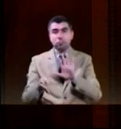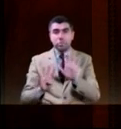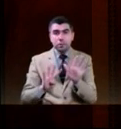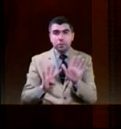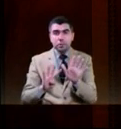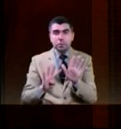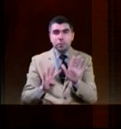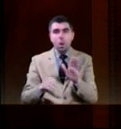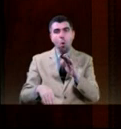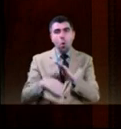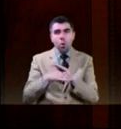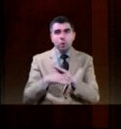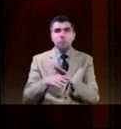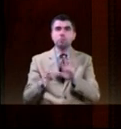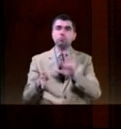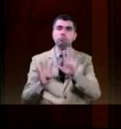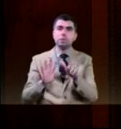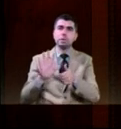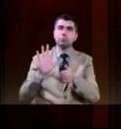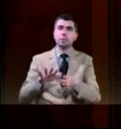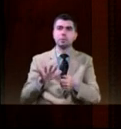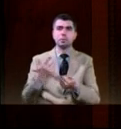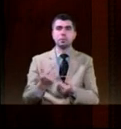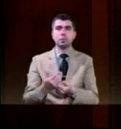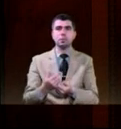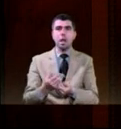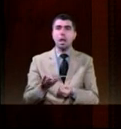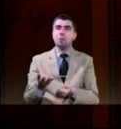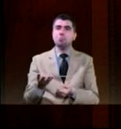درهم في الخروج غادي ياخذ 8600 درهم.